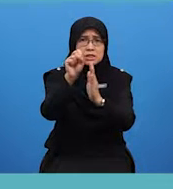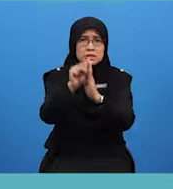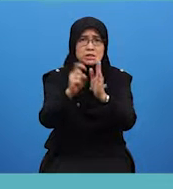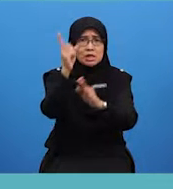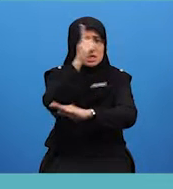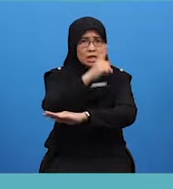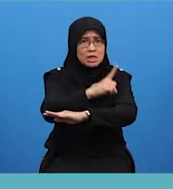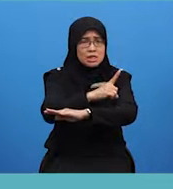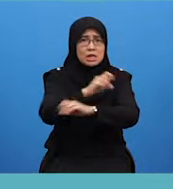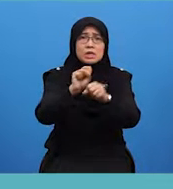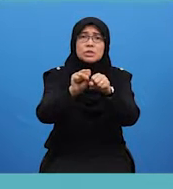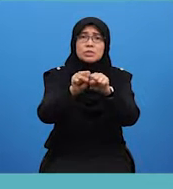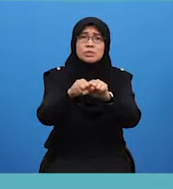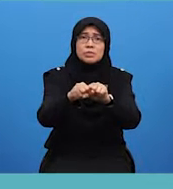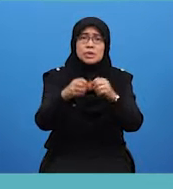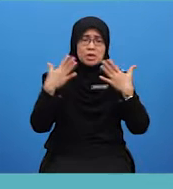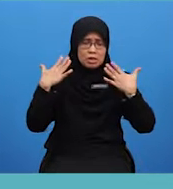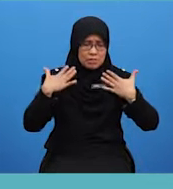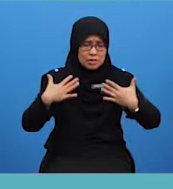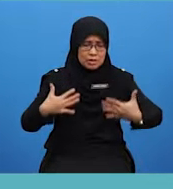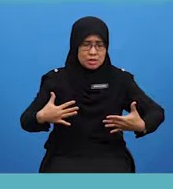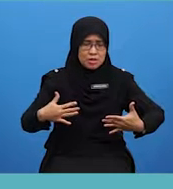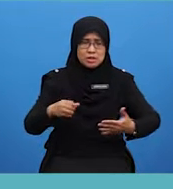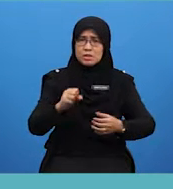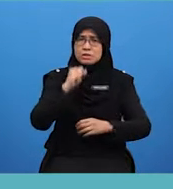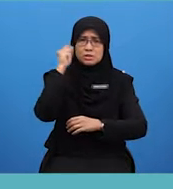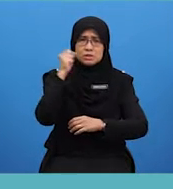badan sentiasa dalam keadaan yang bersih.